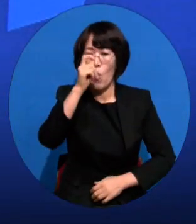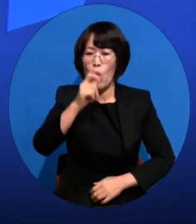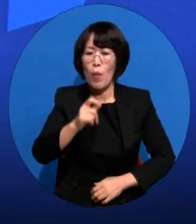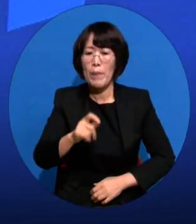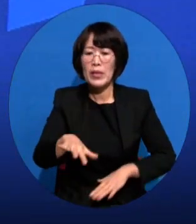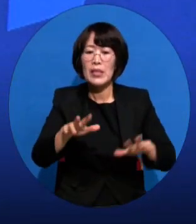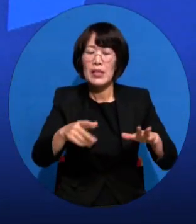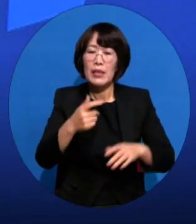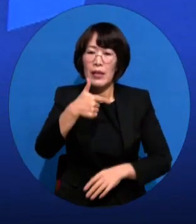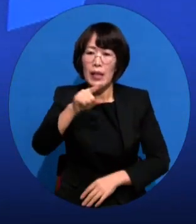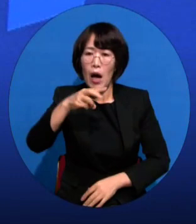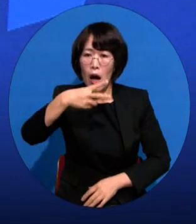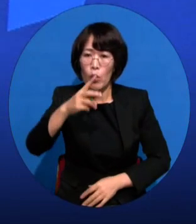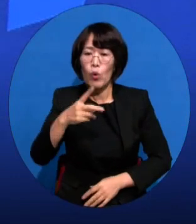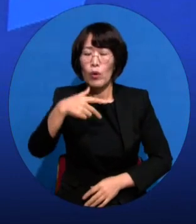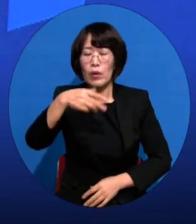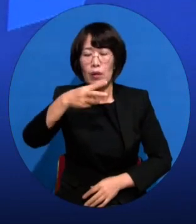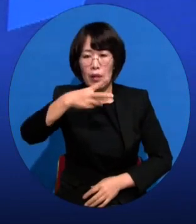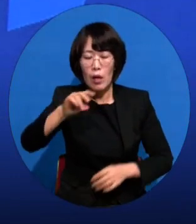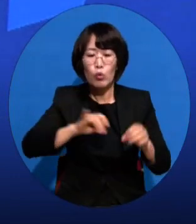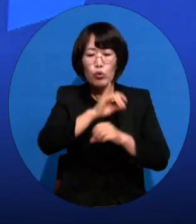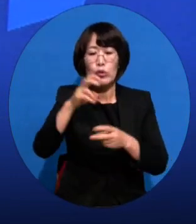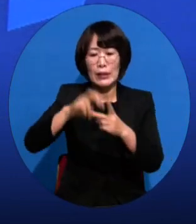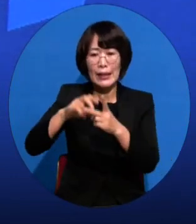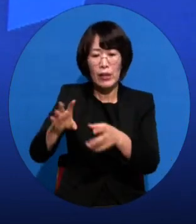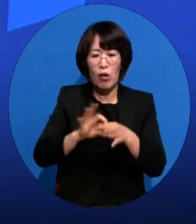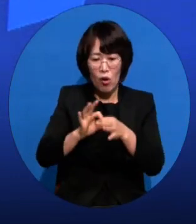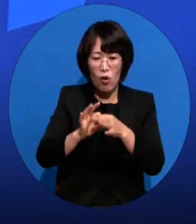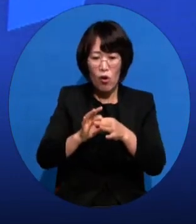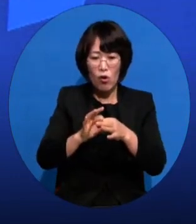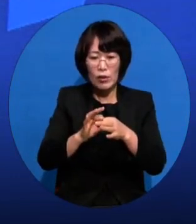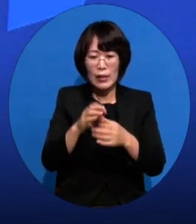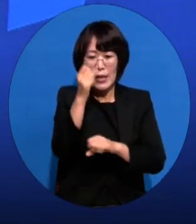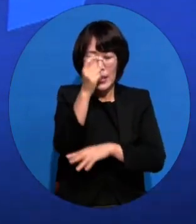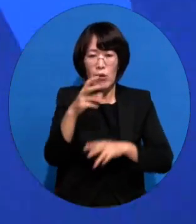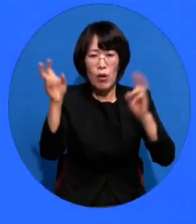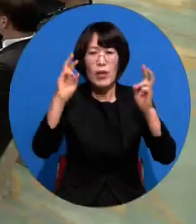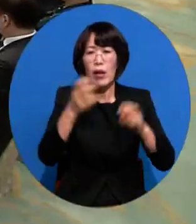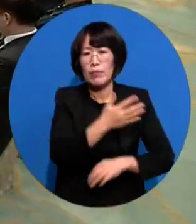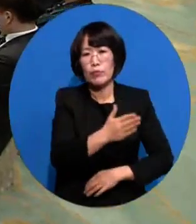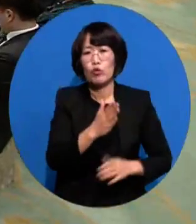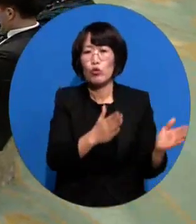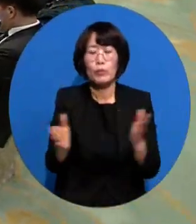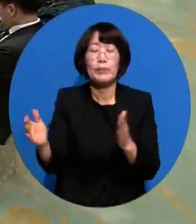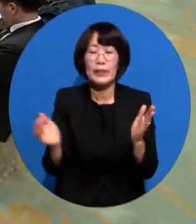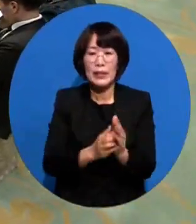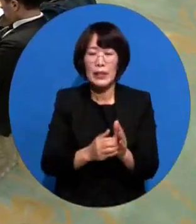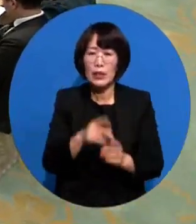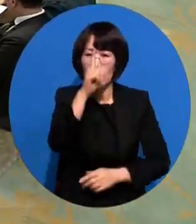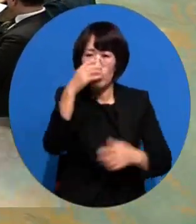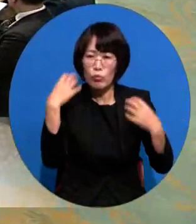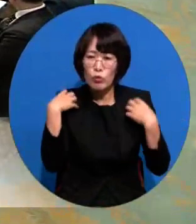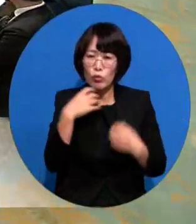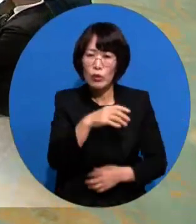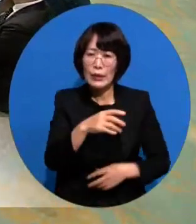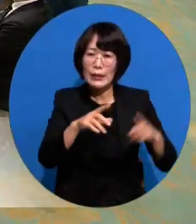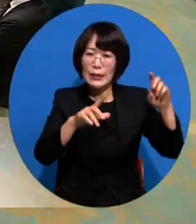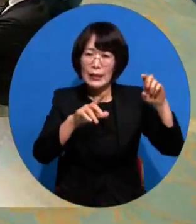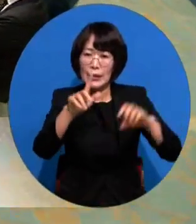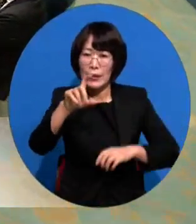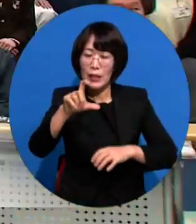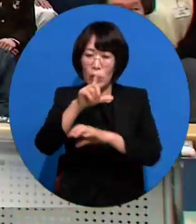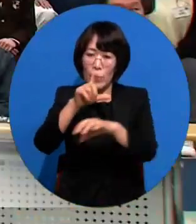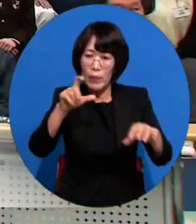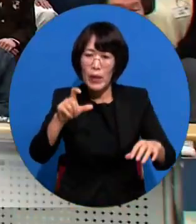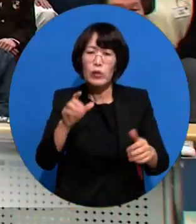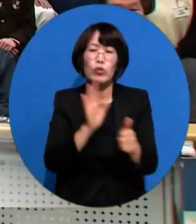있는 나로우주센터와 연계해서 우주발사체 기업공간을 조성하게 됩니다. 정부는 이들 지역에 대한 전방위적 지원을